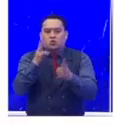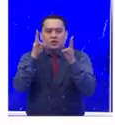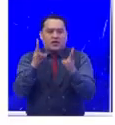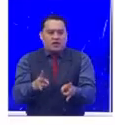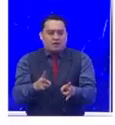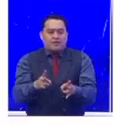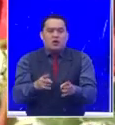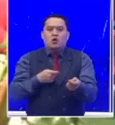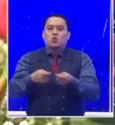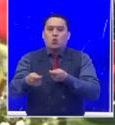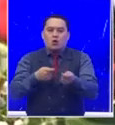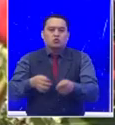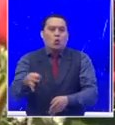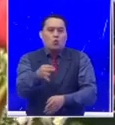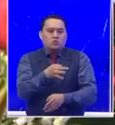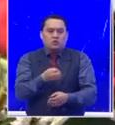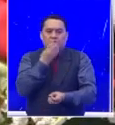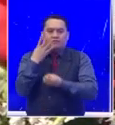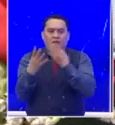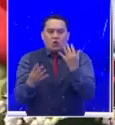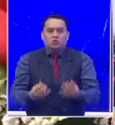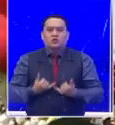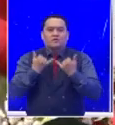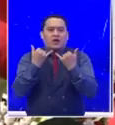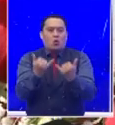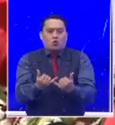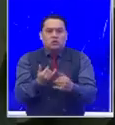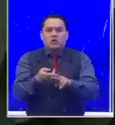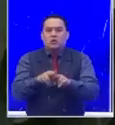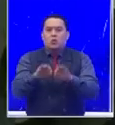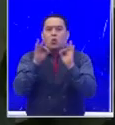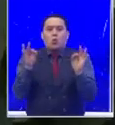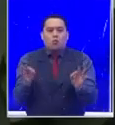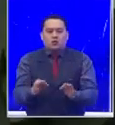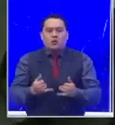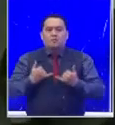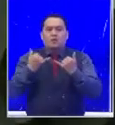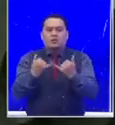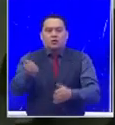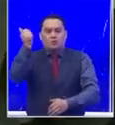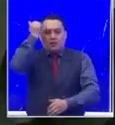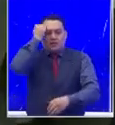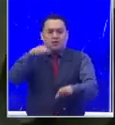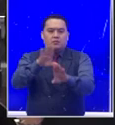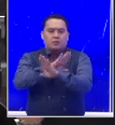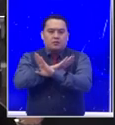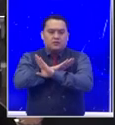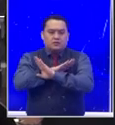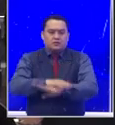трагедии. Руководство области и района возложило цветы к мемориалу. Таким образом, собравшиеся почтили память погибших.